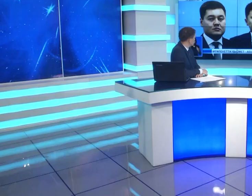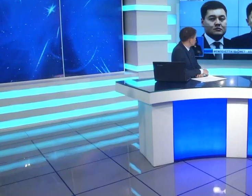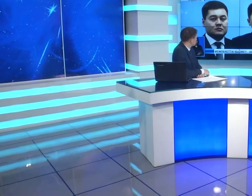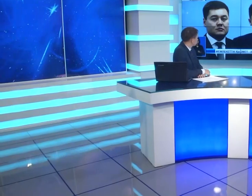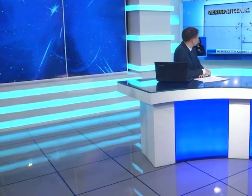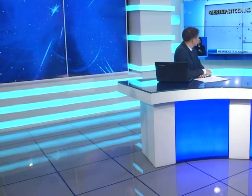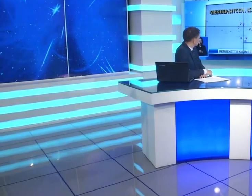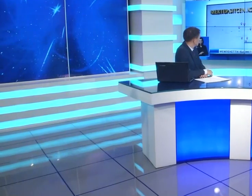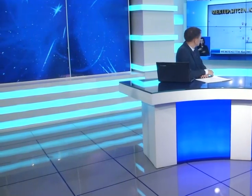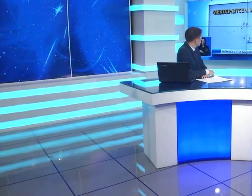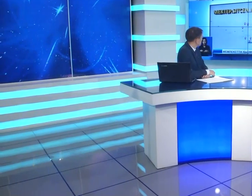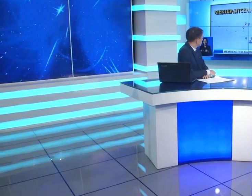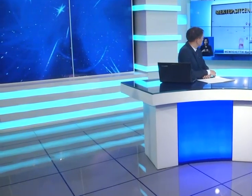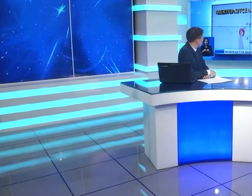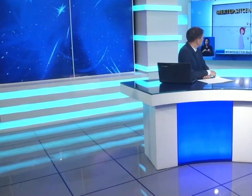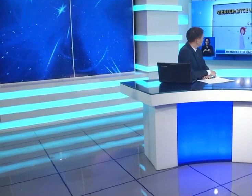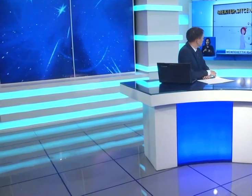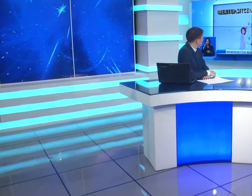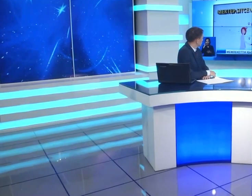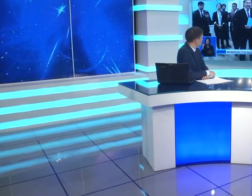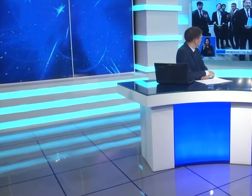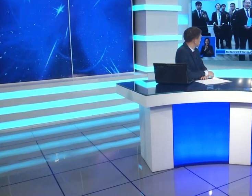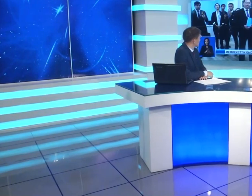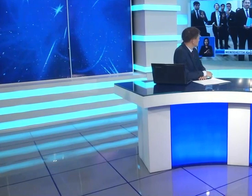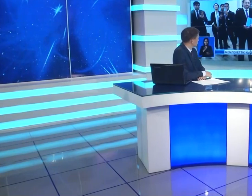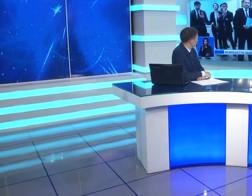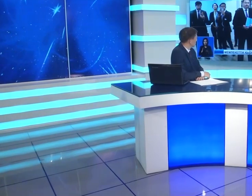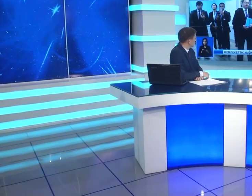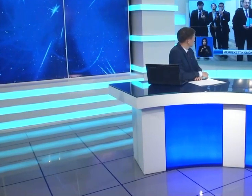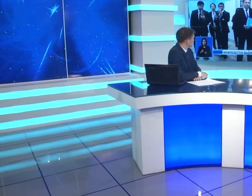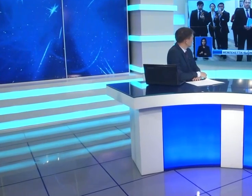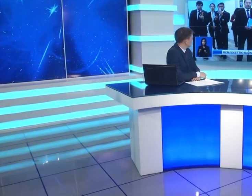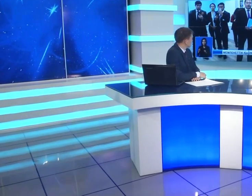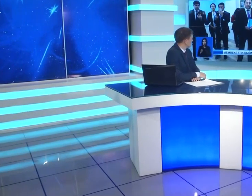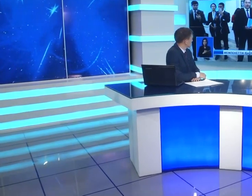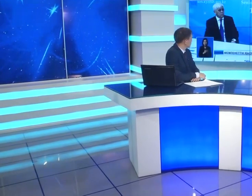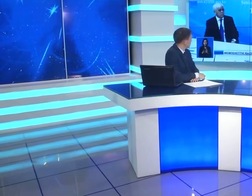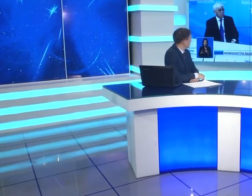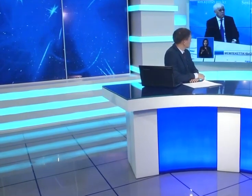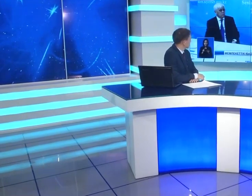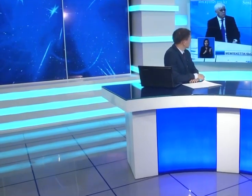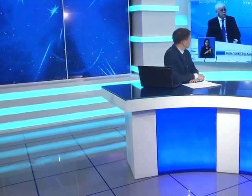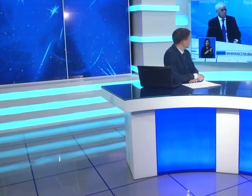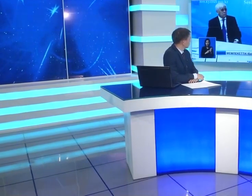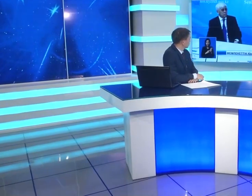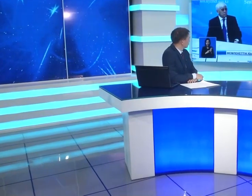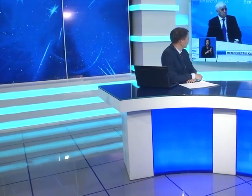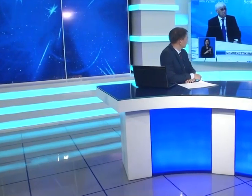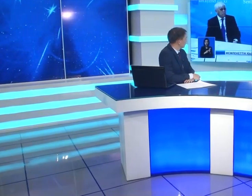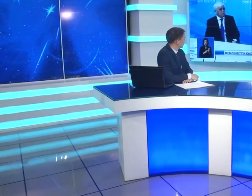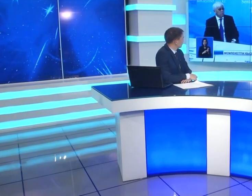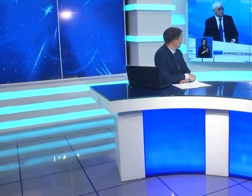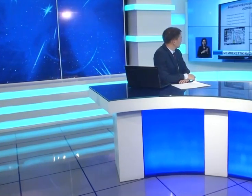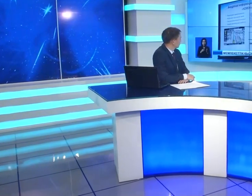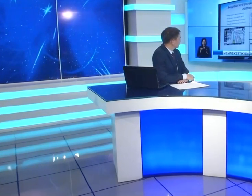қала құрылысы, жер қатынастары, мемлекеттік кірістер, сот және құқық қорғау салалары және бірінші басшылардың жеке